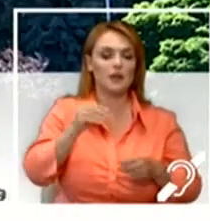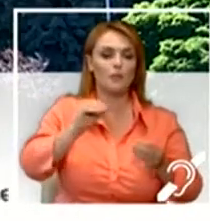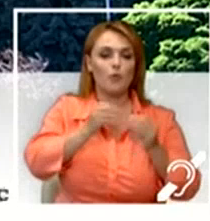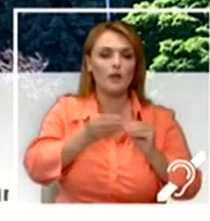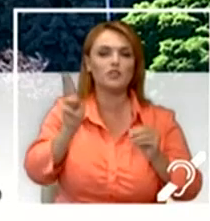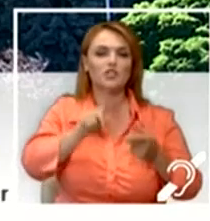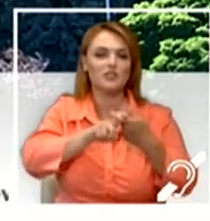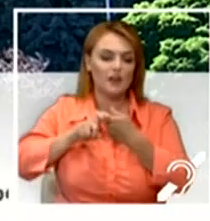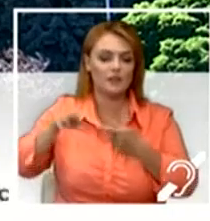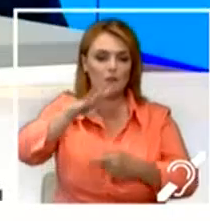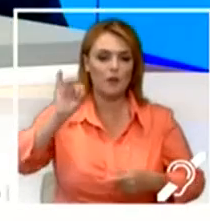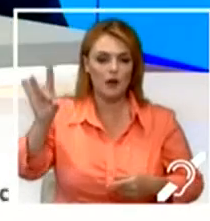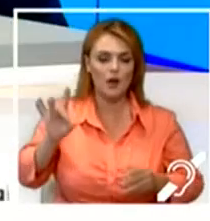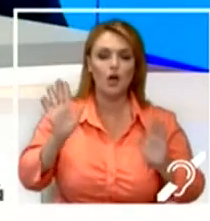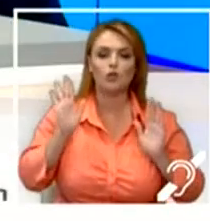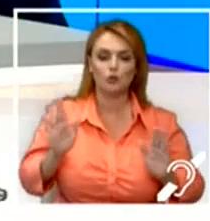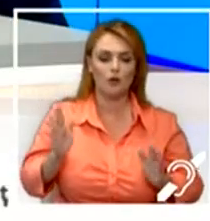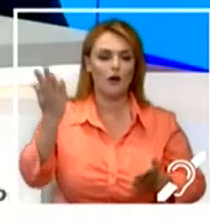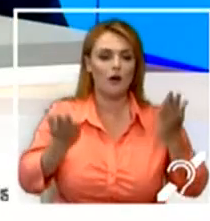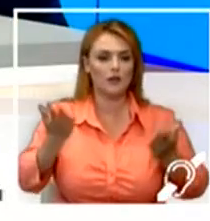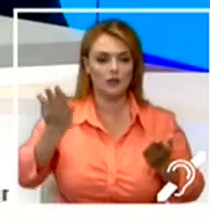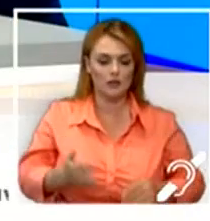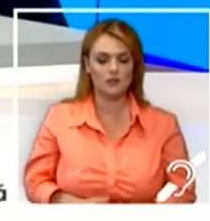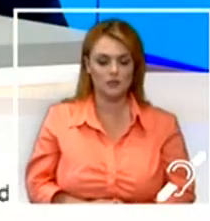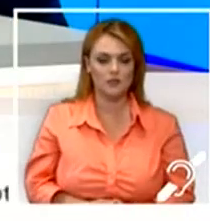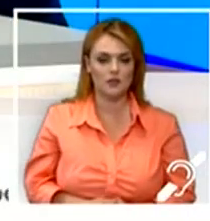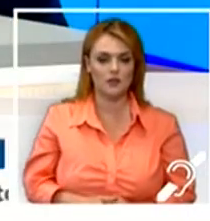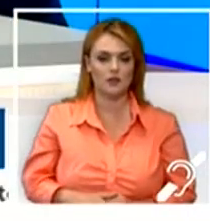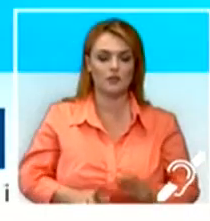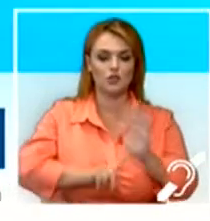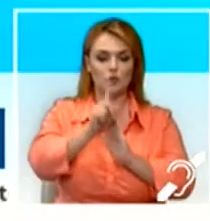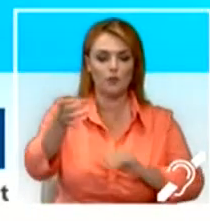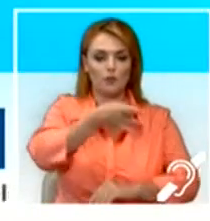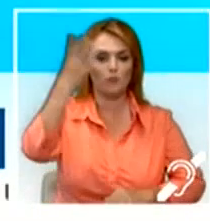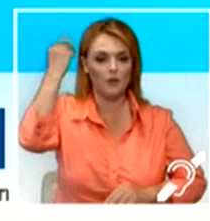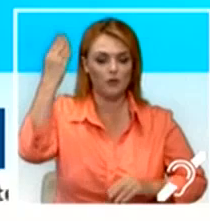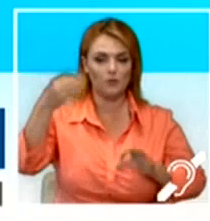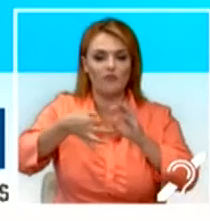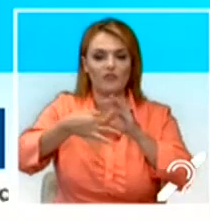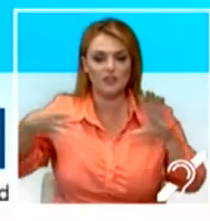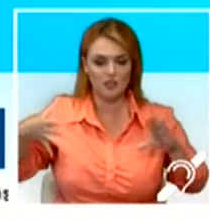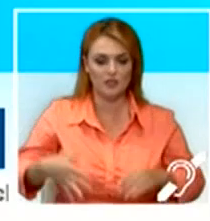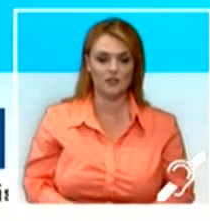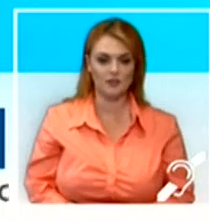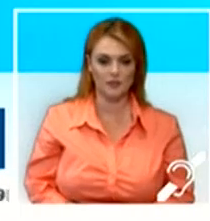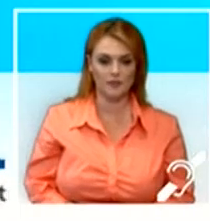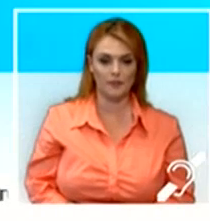între Chișinău și Tiraspol. Мы привязались к слову, оно стало, ну, приобрело оттенок какого-то